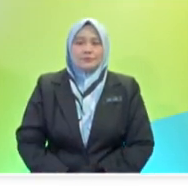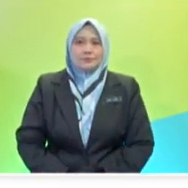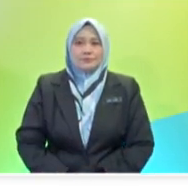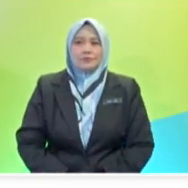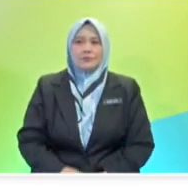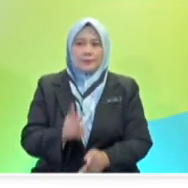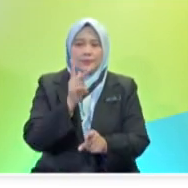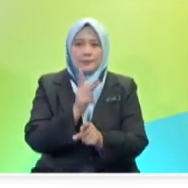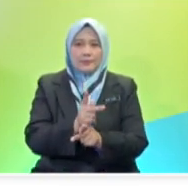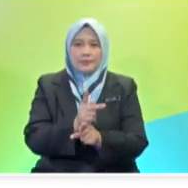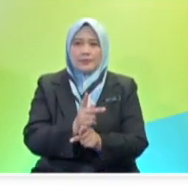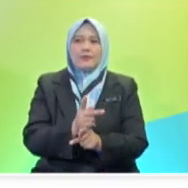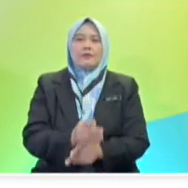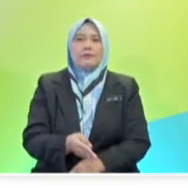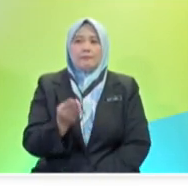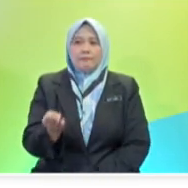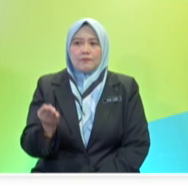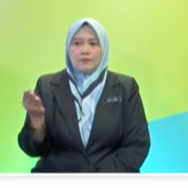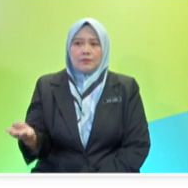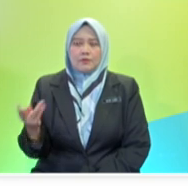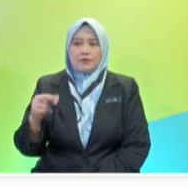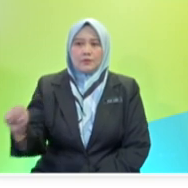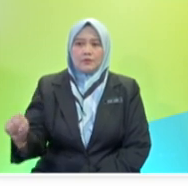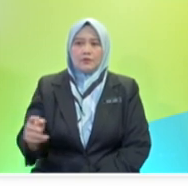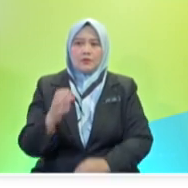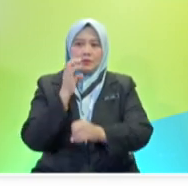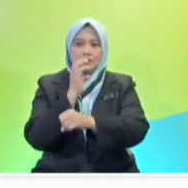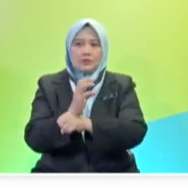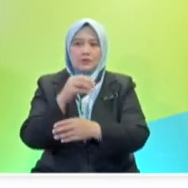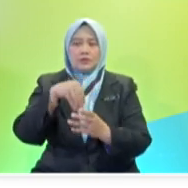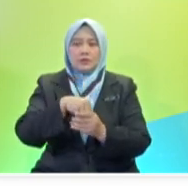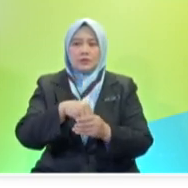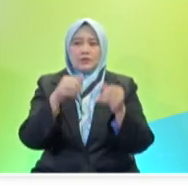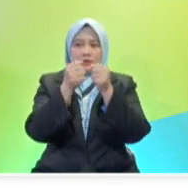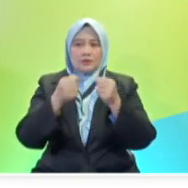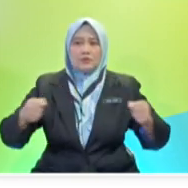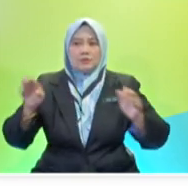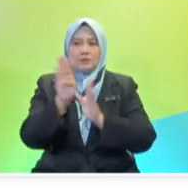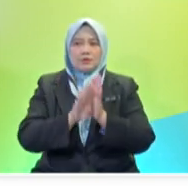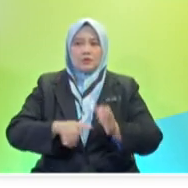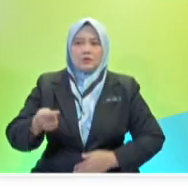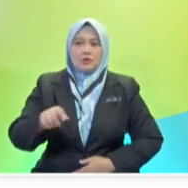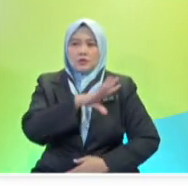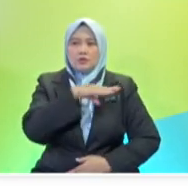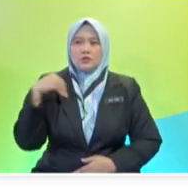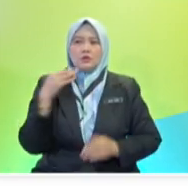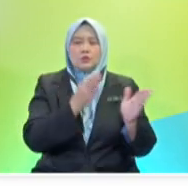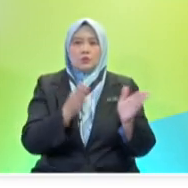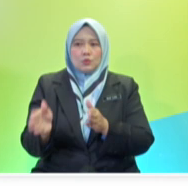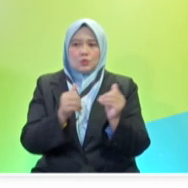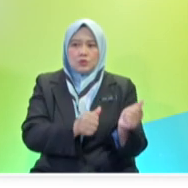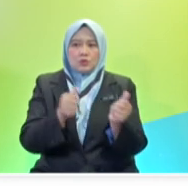Simpan barangan kaca dalam almari berkunci dan susun atur peralatan